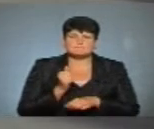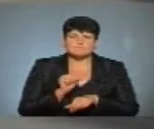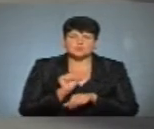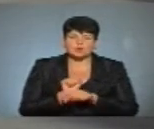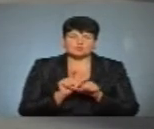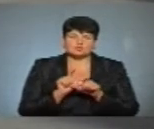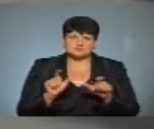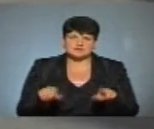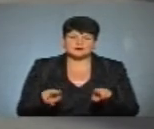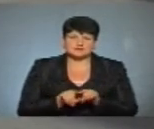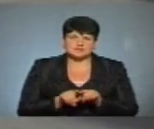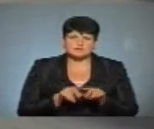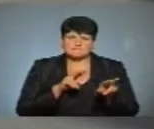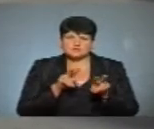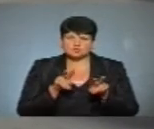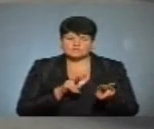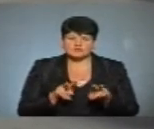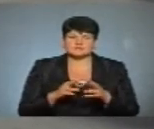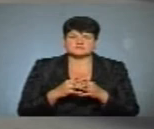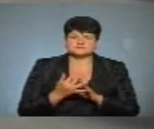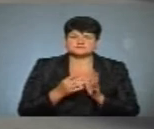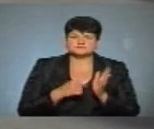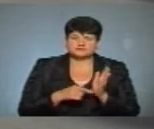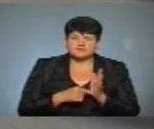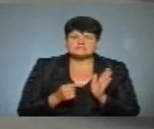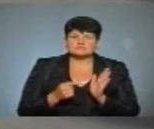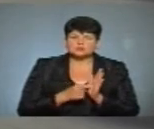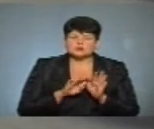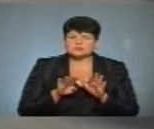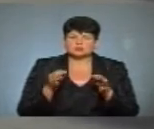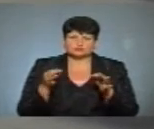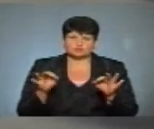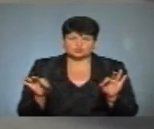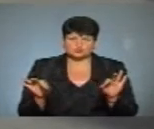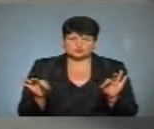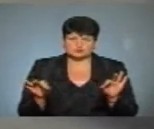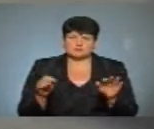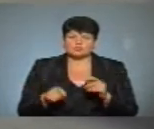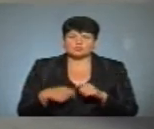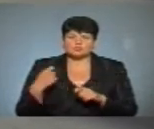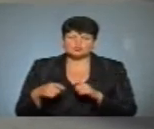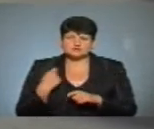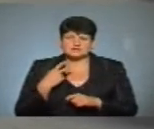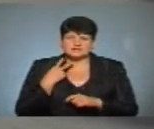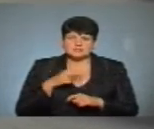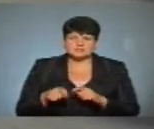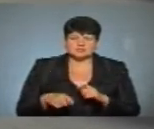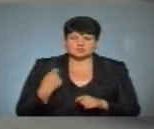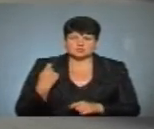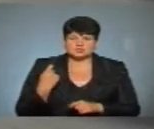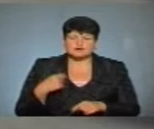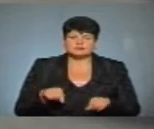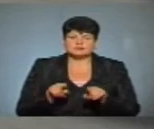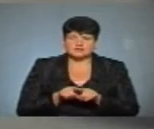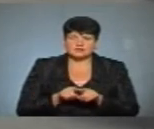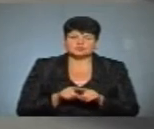а також патрулювання населених пунктів з метою недопущення правопорушень та кримінальних злочинів, а